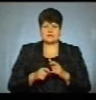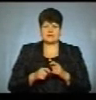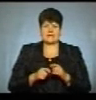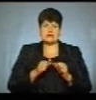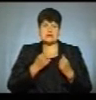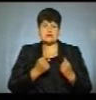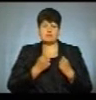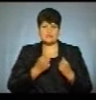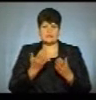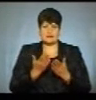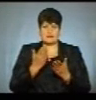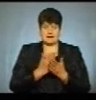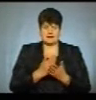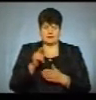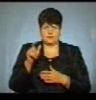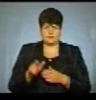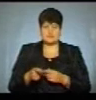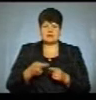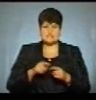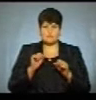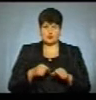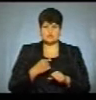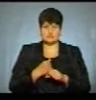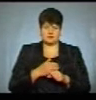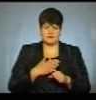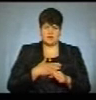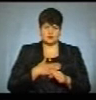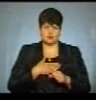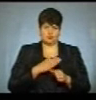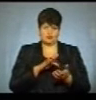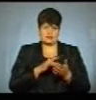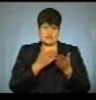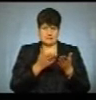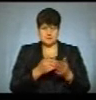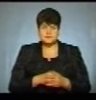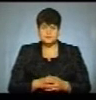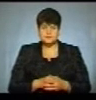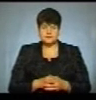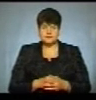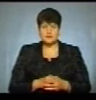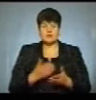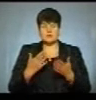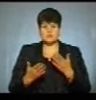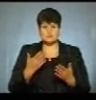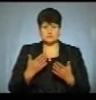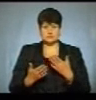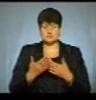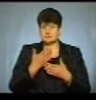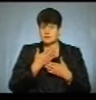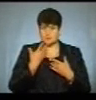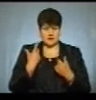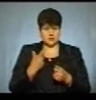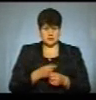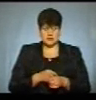є у пацієнта. Це можна зробити в нашому лабораторному центрі. У разі відсутності